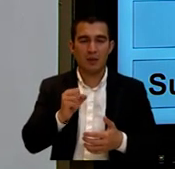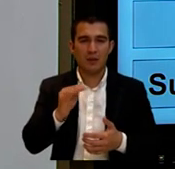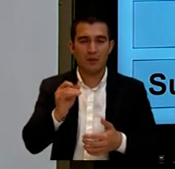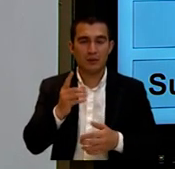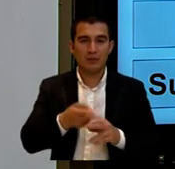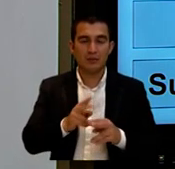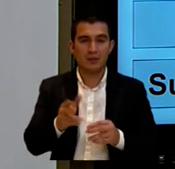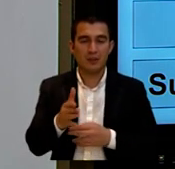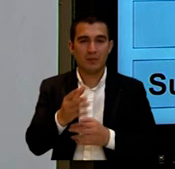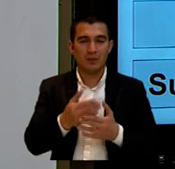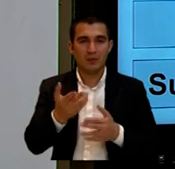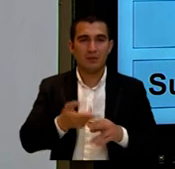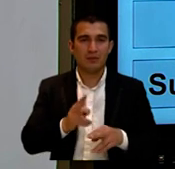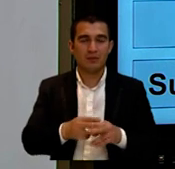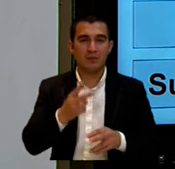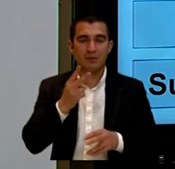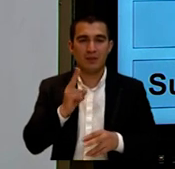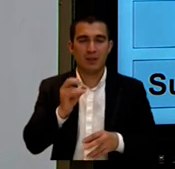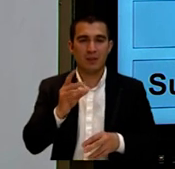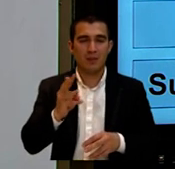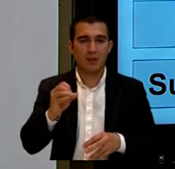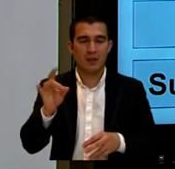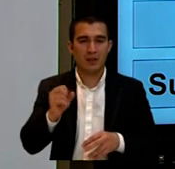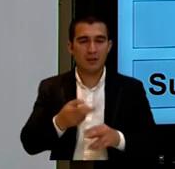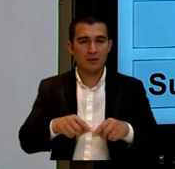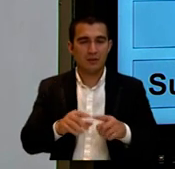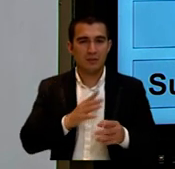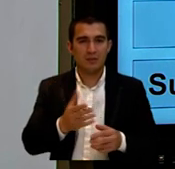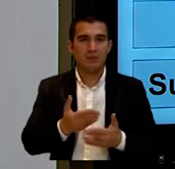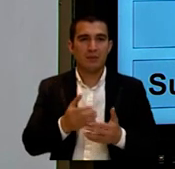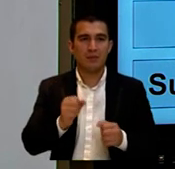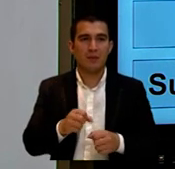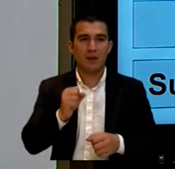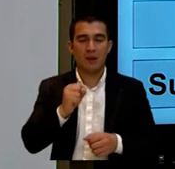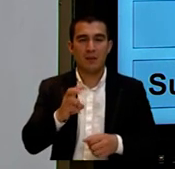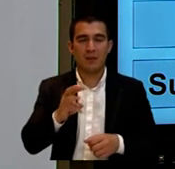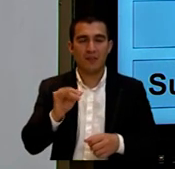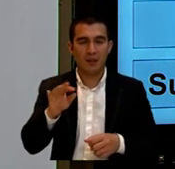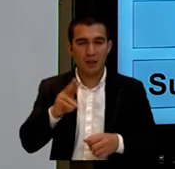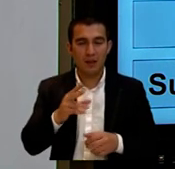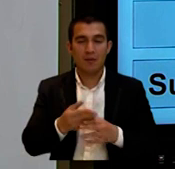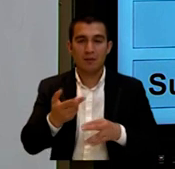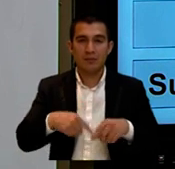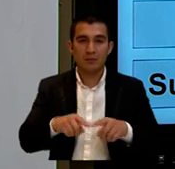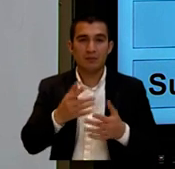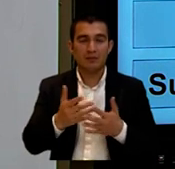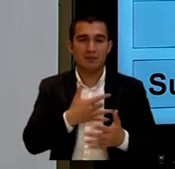болсақ бұлDPRof ғалт,-үнді паламат түген пайда болды, Әмпибияларді сөй үсті бөлекін familiaïм